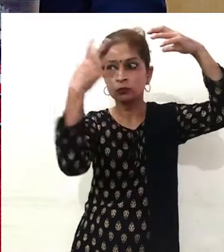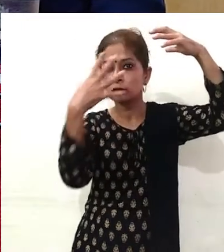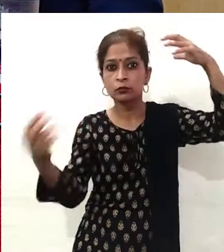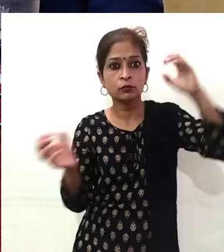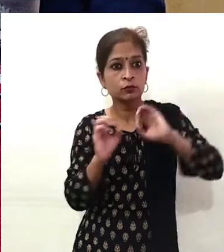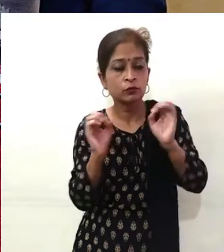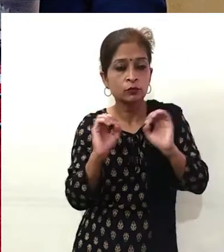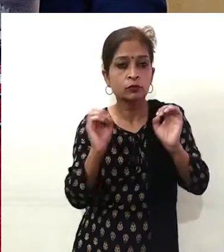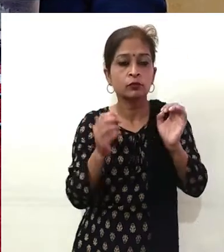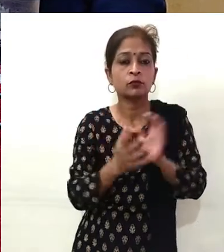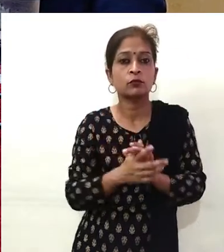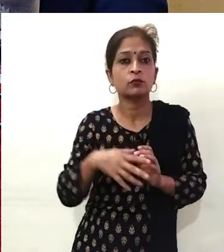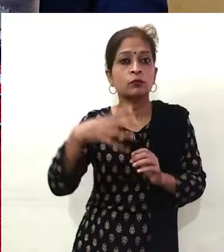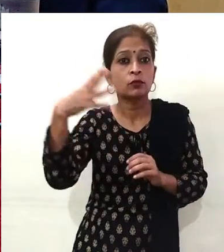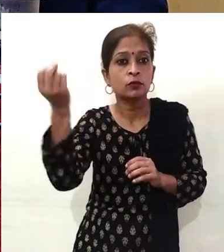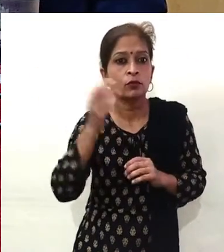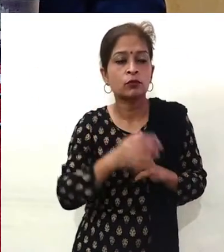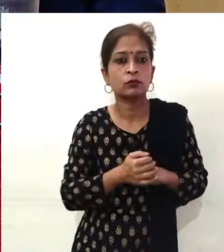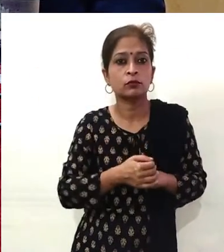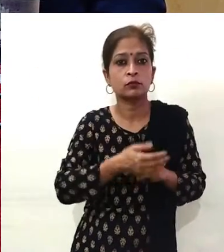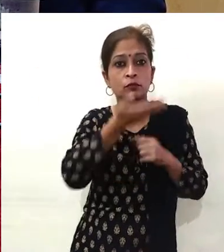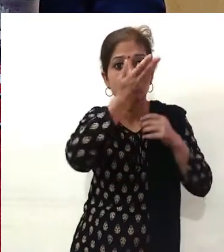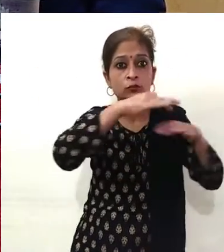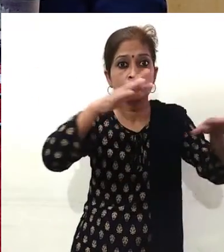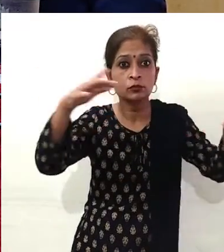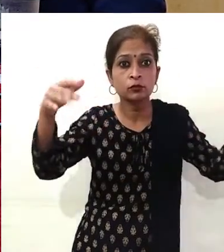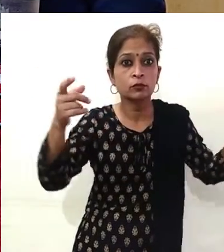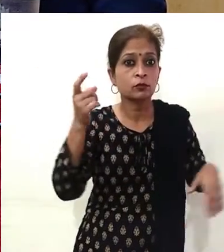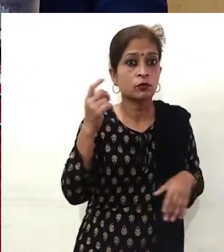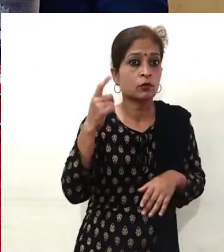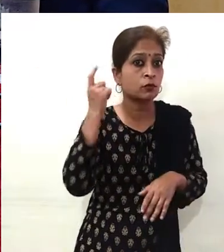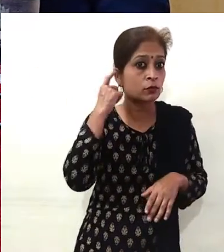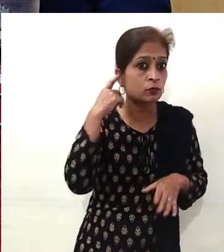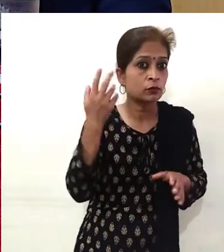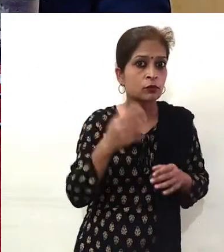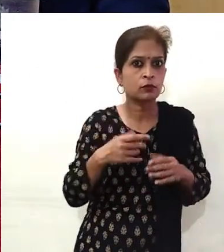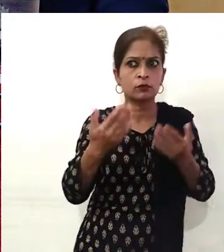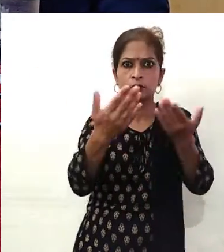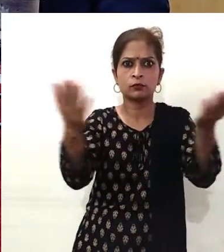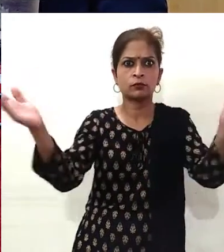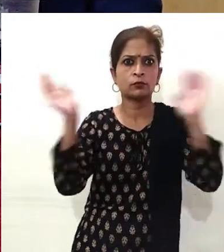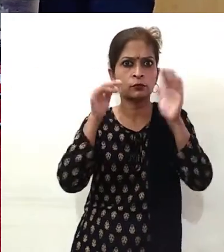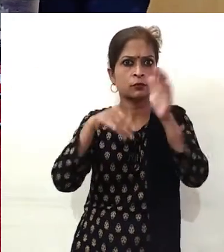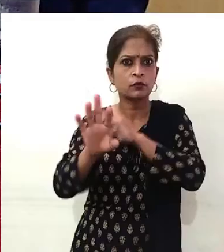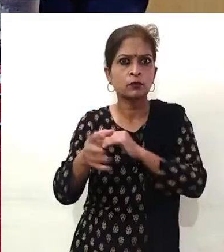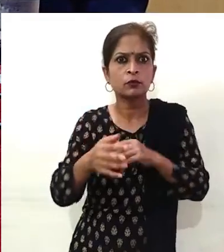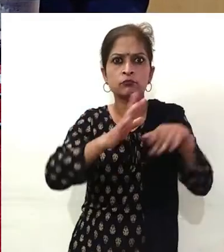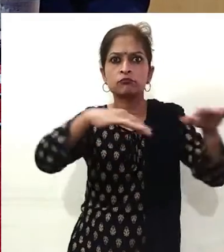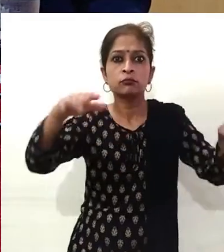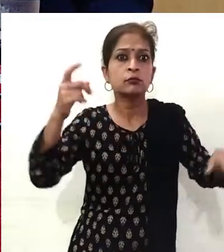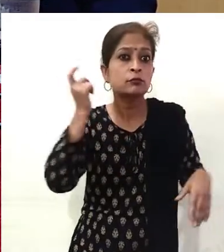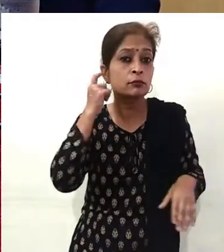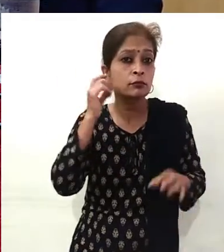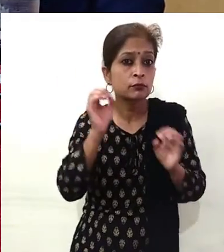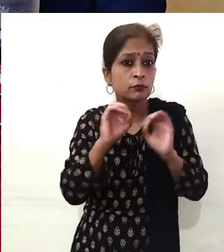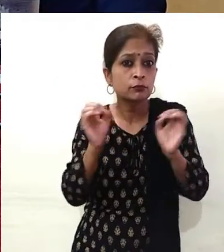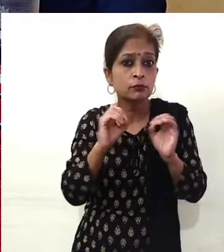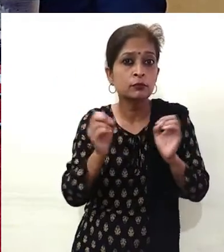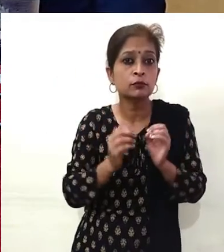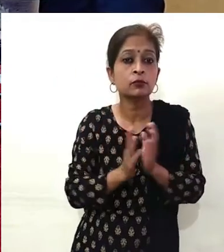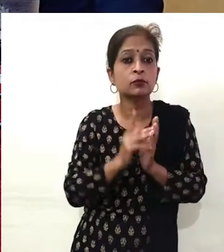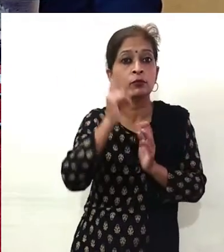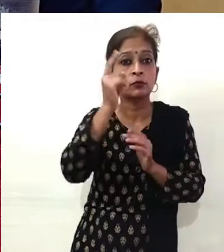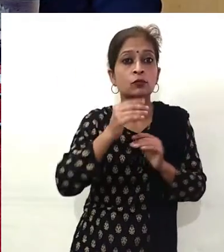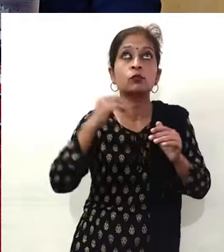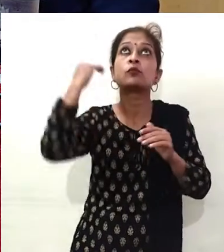तक आप सुन पाते होंगे समुद्र की गर्जना, लेकिन मंदिर के अंदर अगर बाउंड्री वॉल के अंदर आ जाइए वो नहीं सुनाई देगा आपको। मंदिर